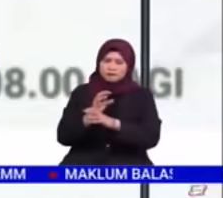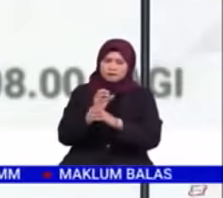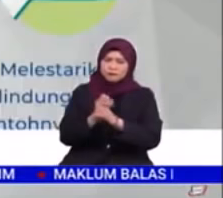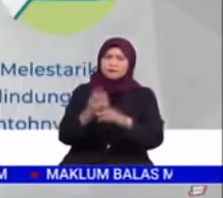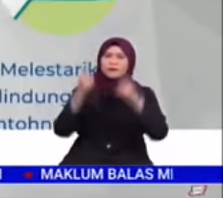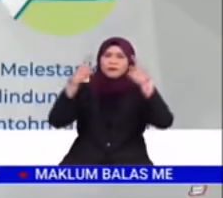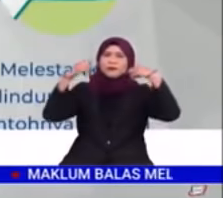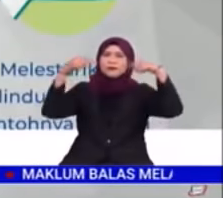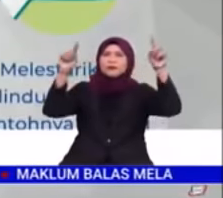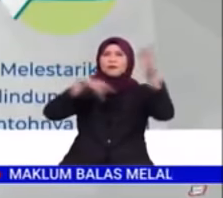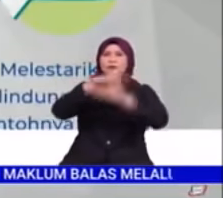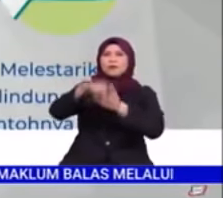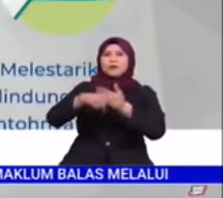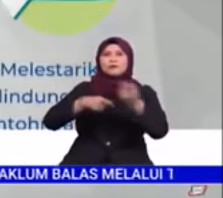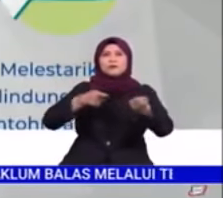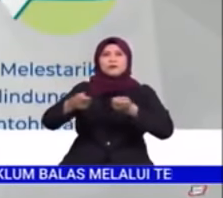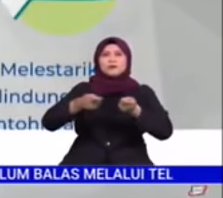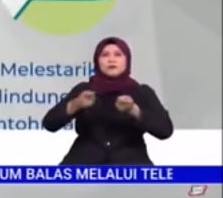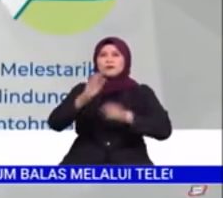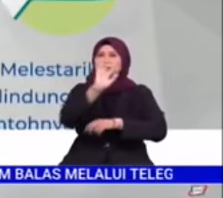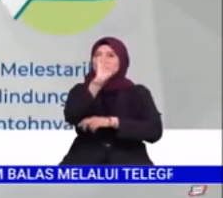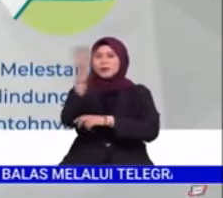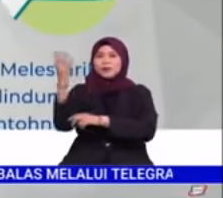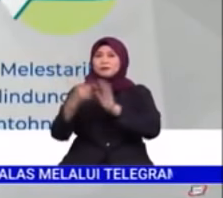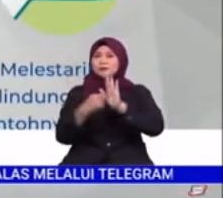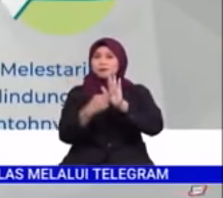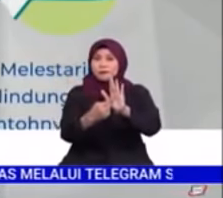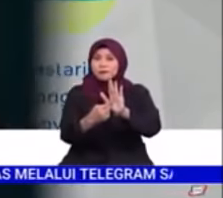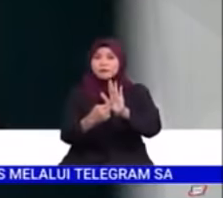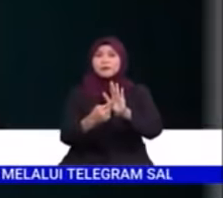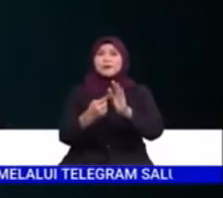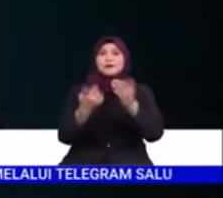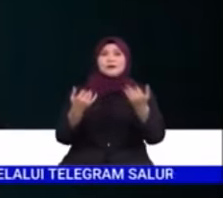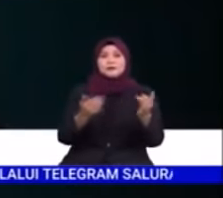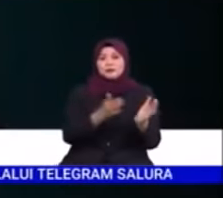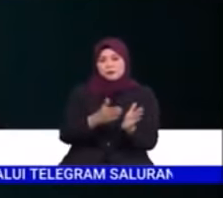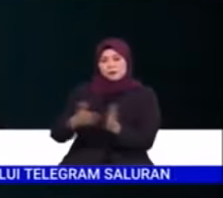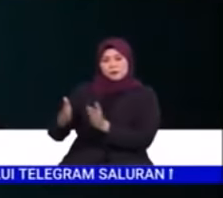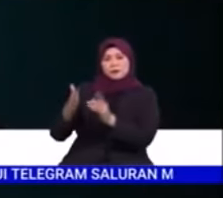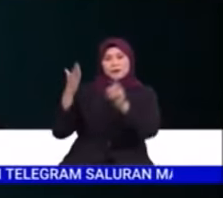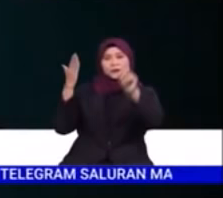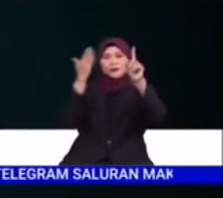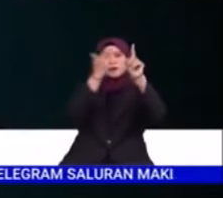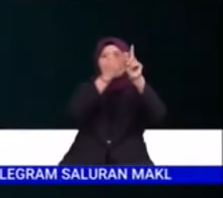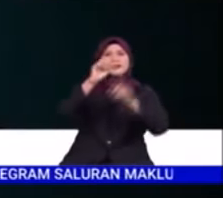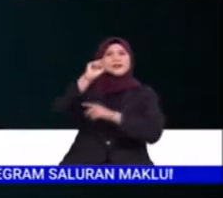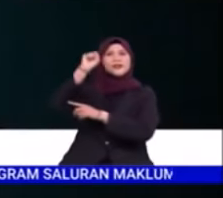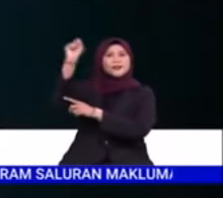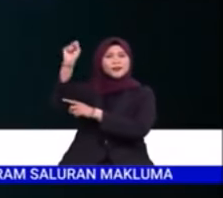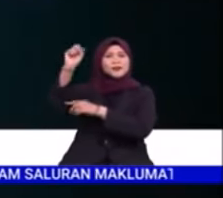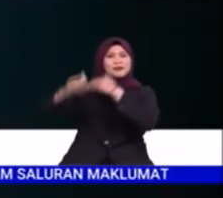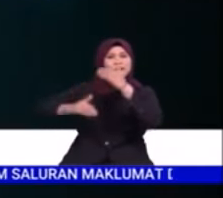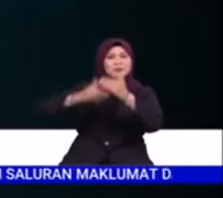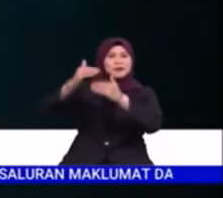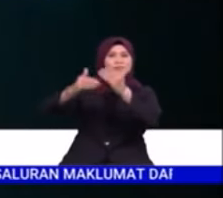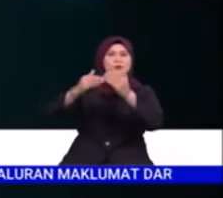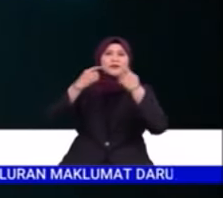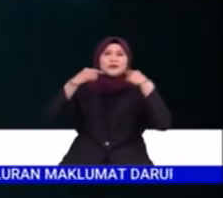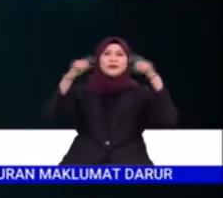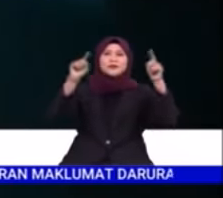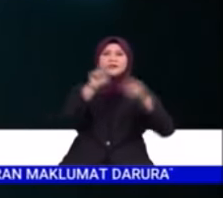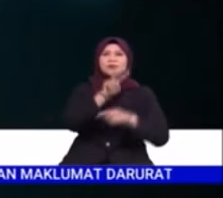menjayakan program pengurusan hutan terbukti menerusi pelan hal 7 Sabah maju jaya smj